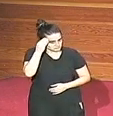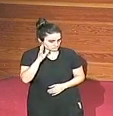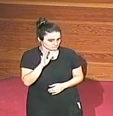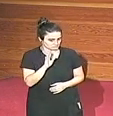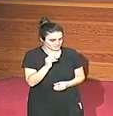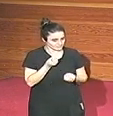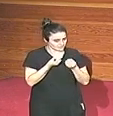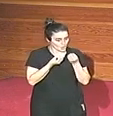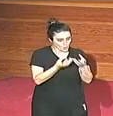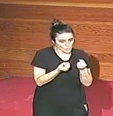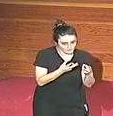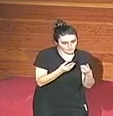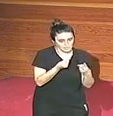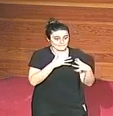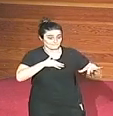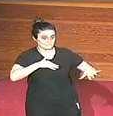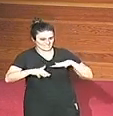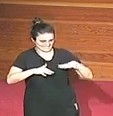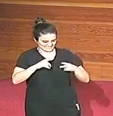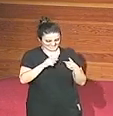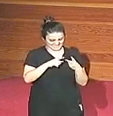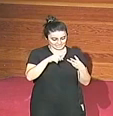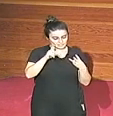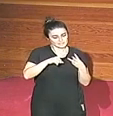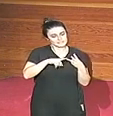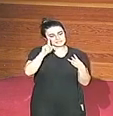dago militantea, gero dago